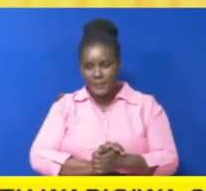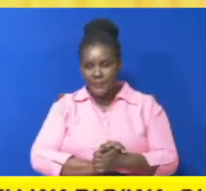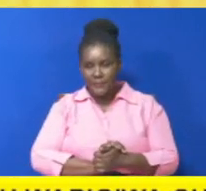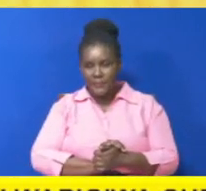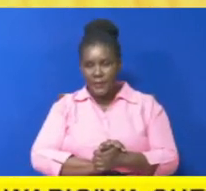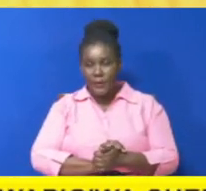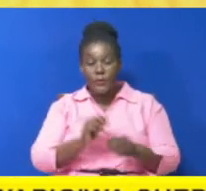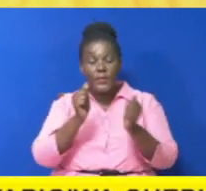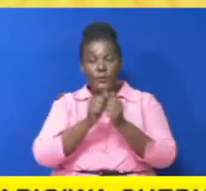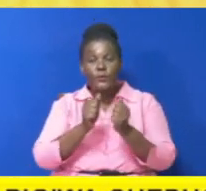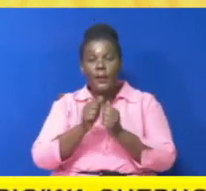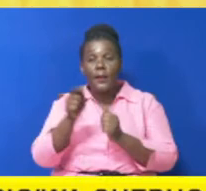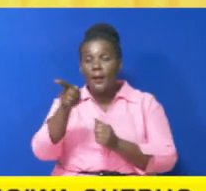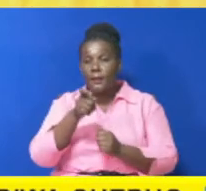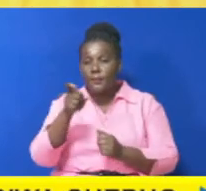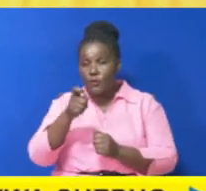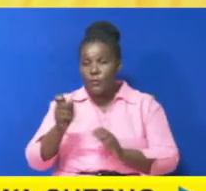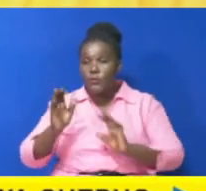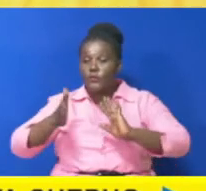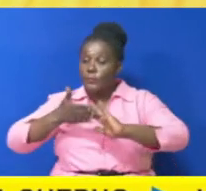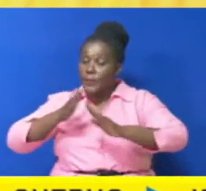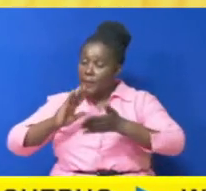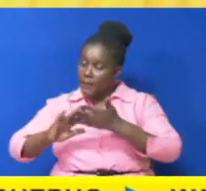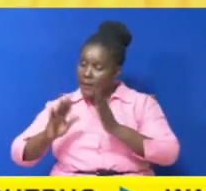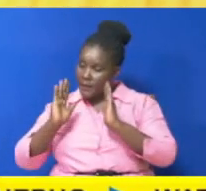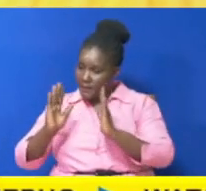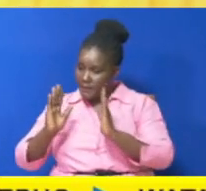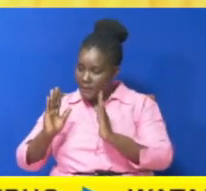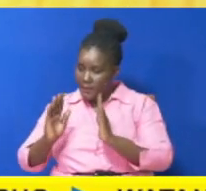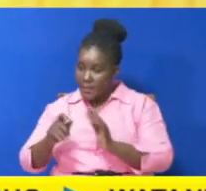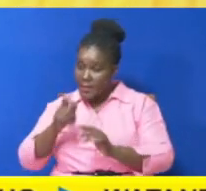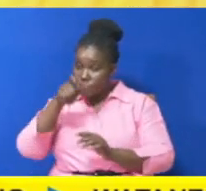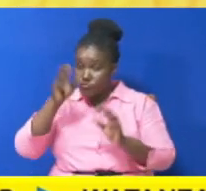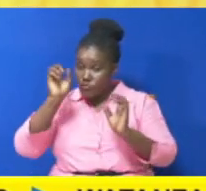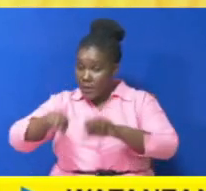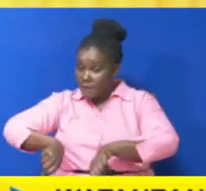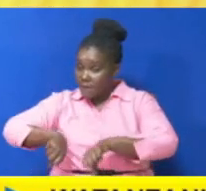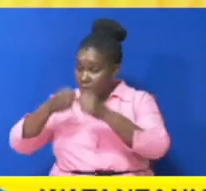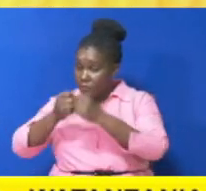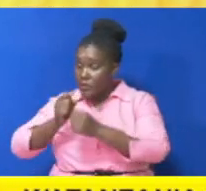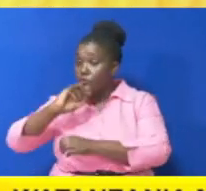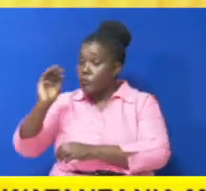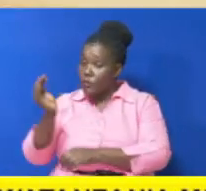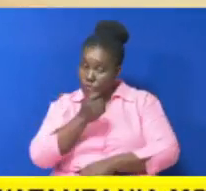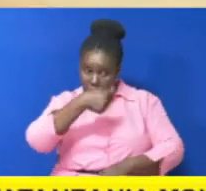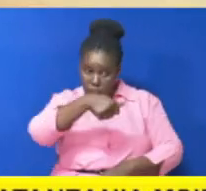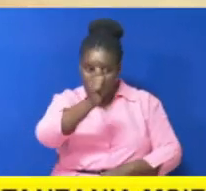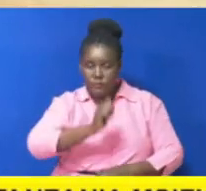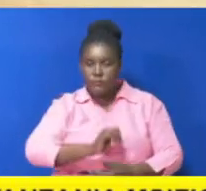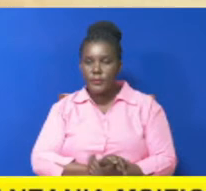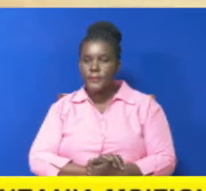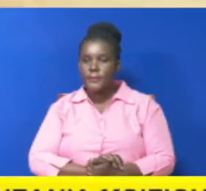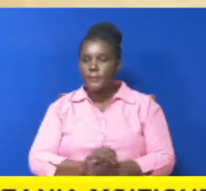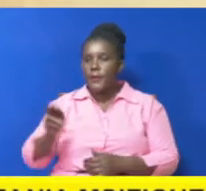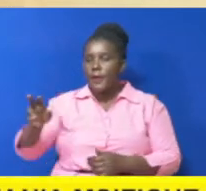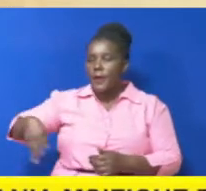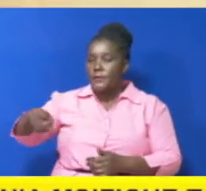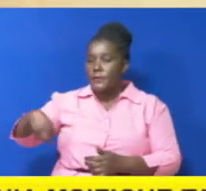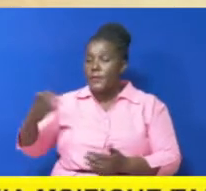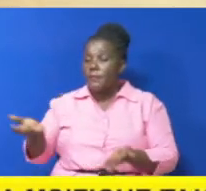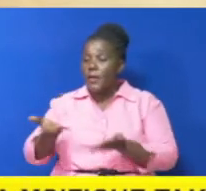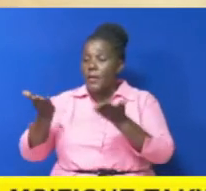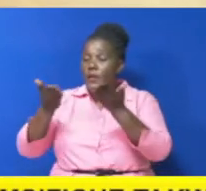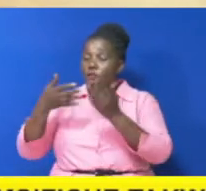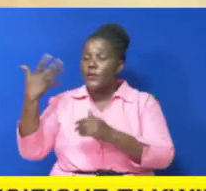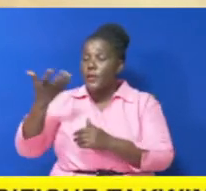kwenye isu ya mikopo tulichokubaliana ni hicho hicho, atakaye kitengua ajue atakavyorudisha hilo mikopo. Afisa maendeleo ya jamii wa